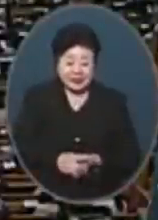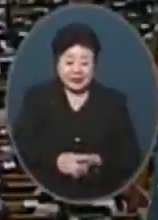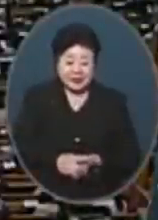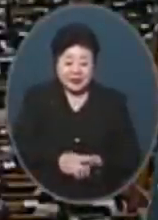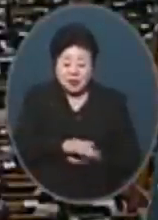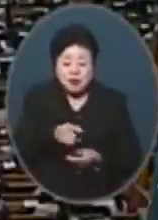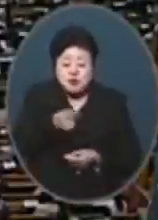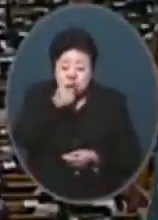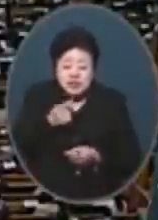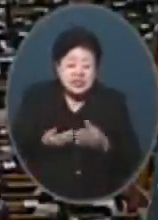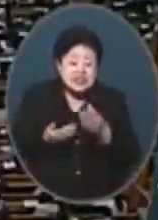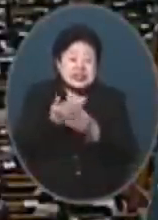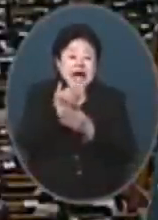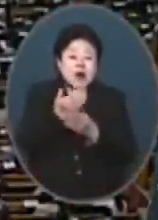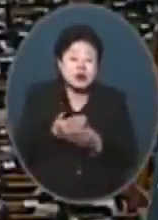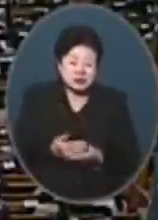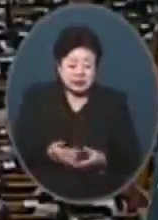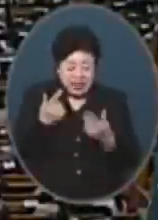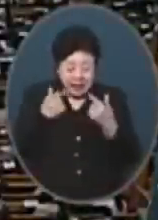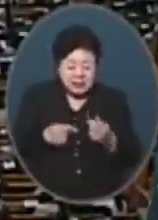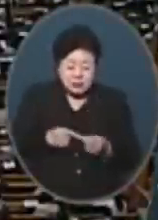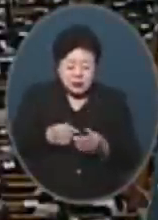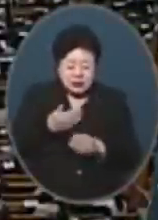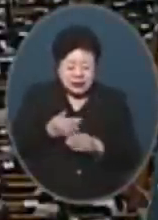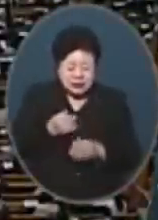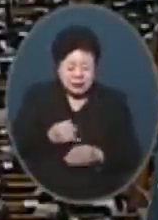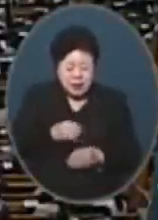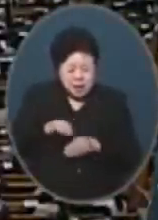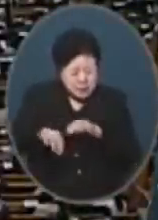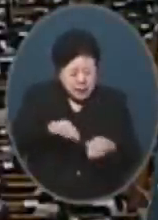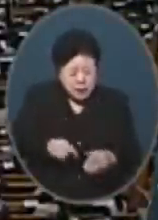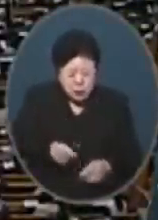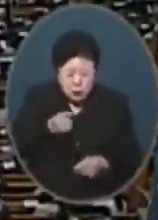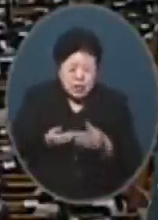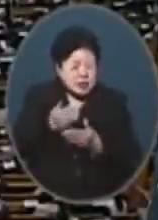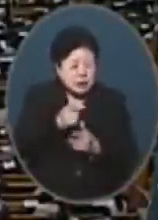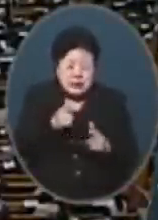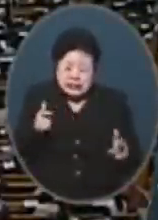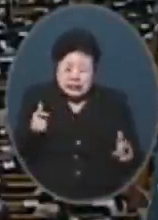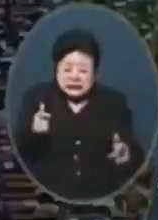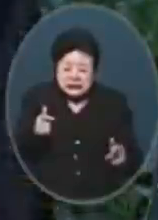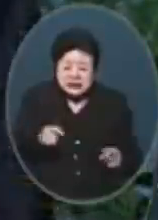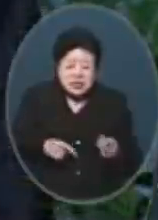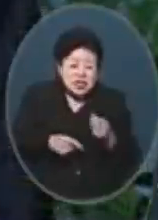물이 늘 나오고 다른 사람이 파면 우물에 물을